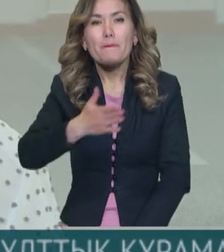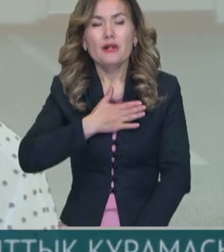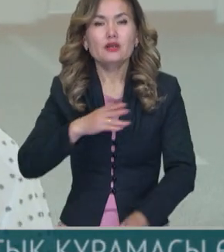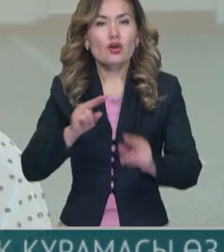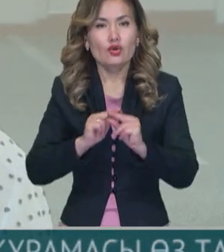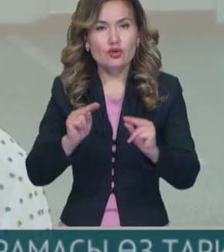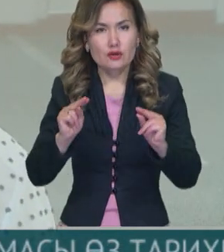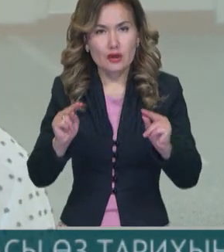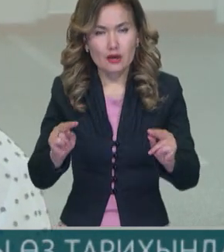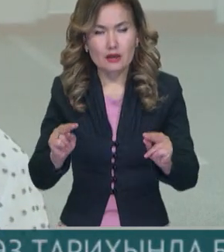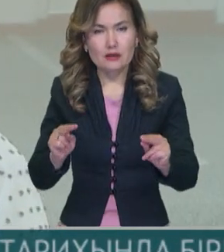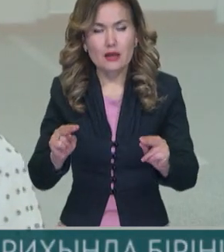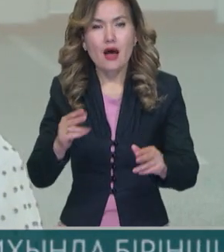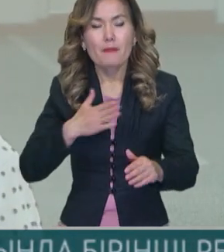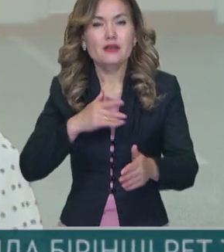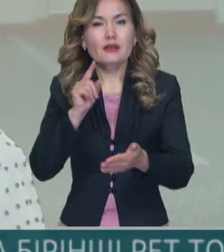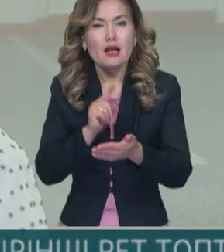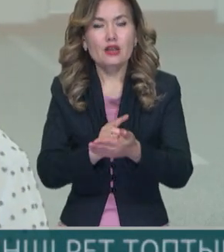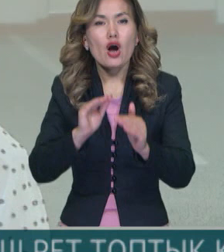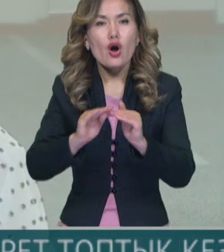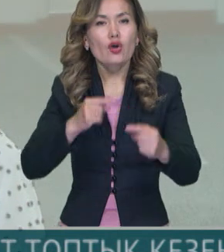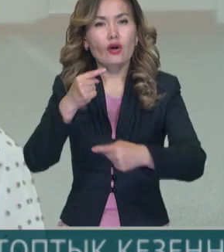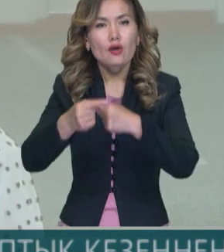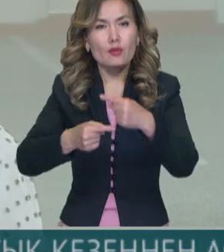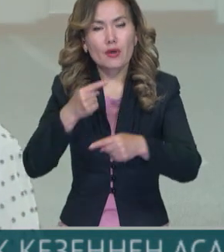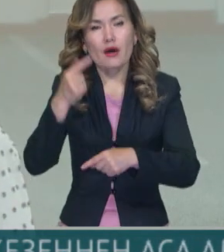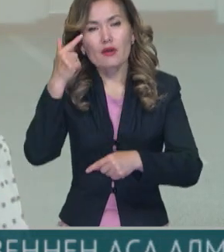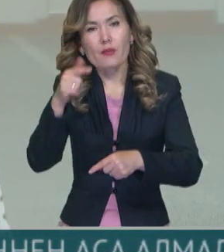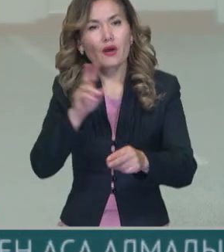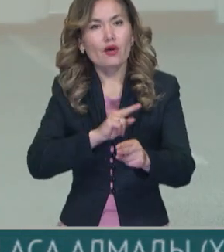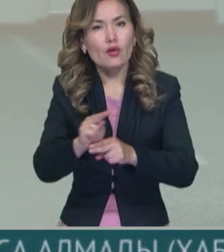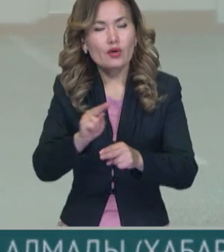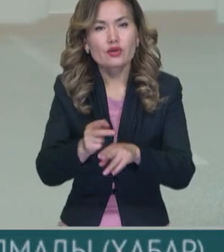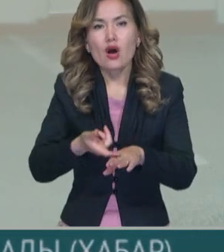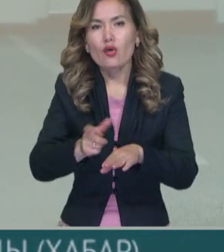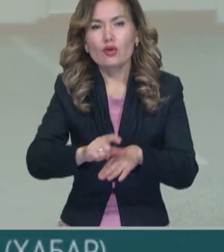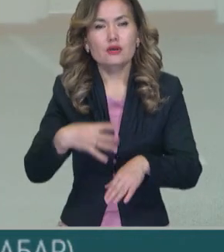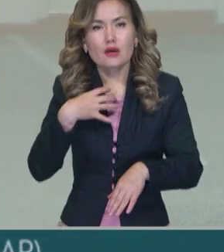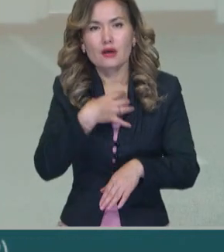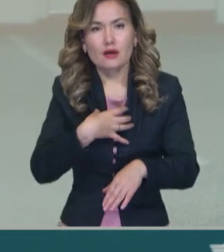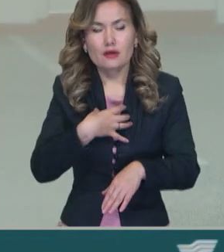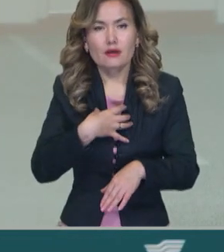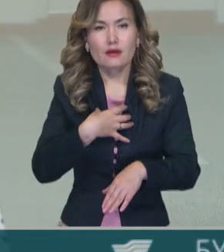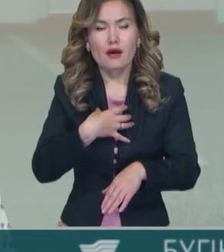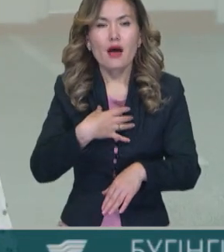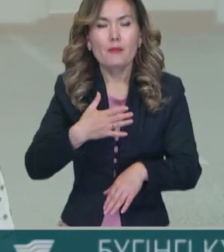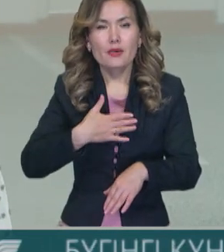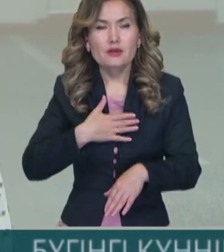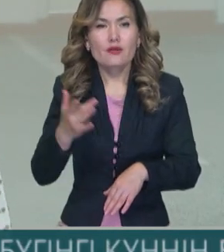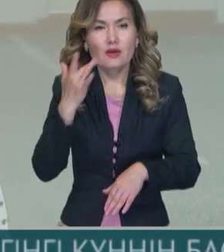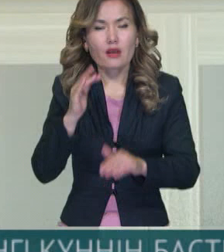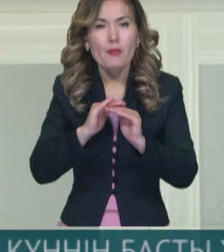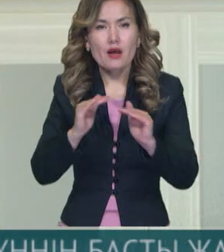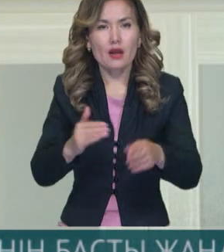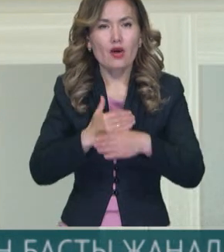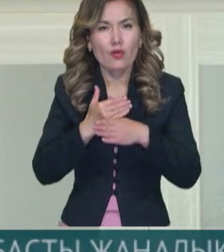болғандықтан ұрпақтың білімді болғанын, тереңді білімді болғанын өте қажет етеміз. Сондықтан оларға біз көмек етуіміз